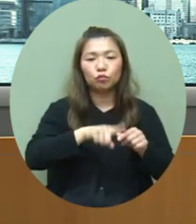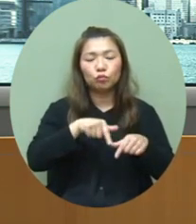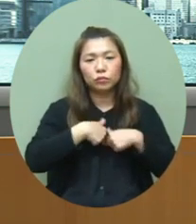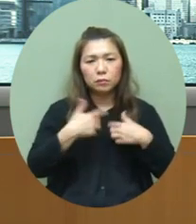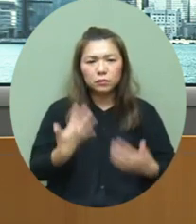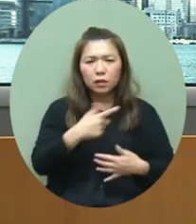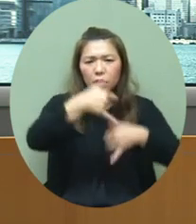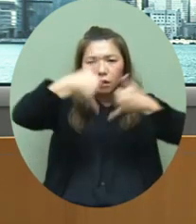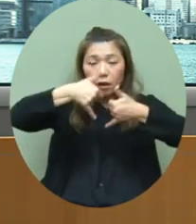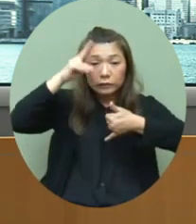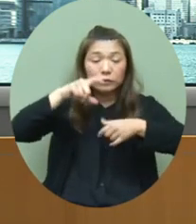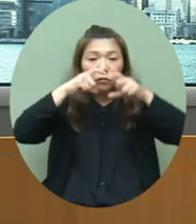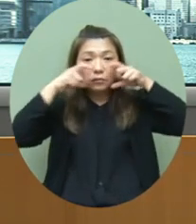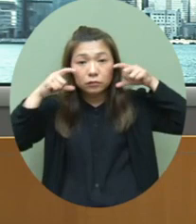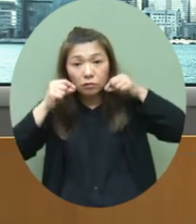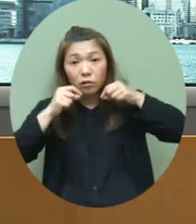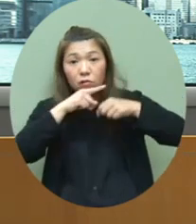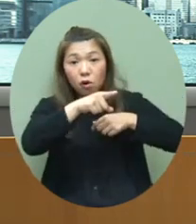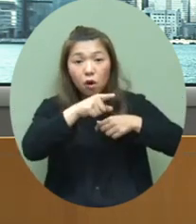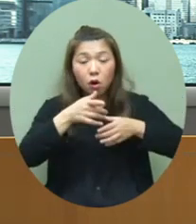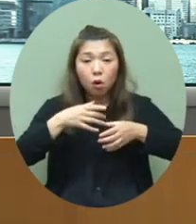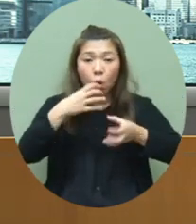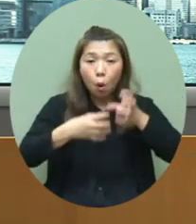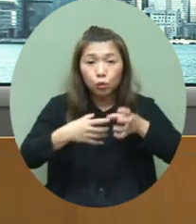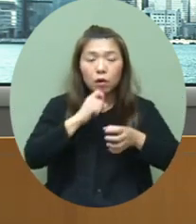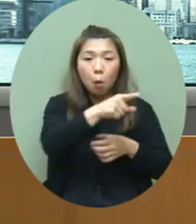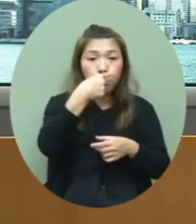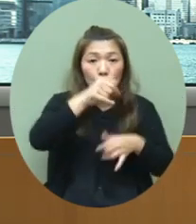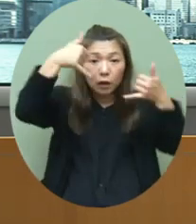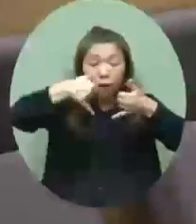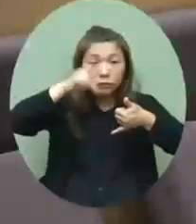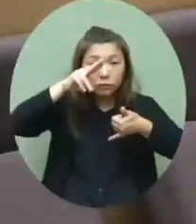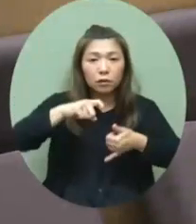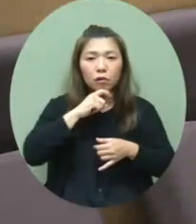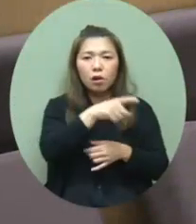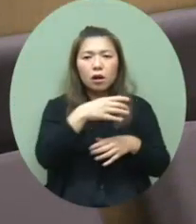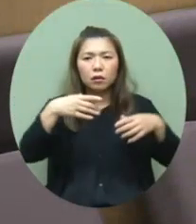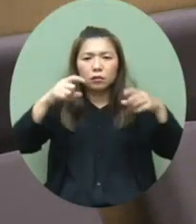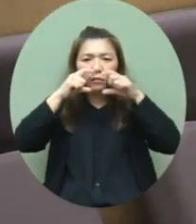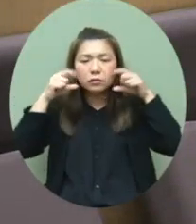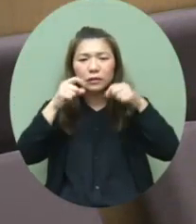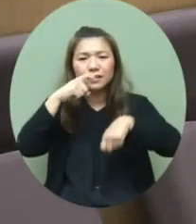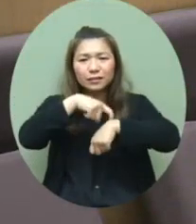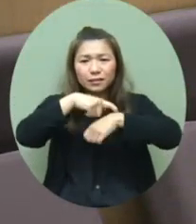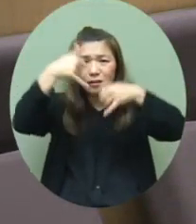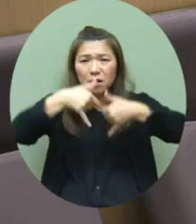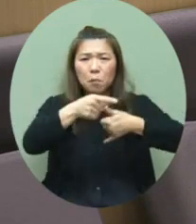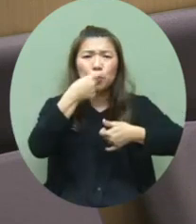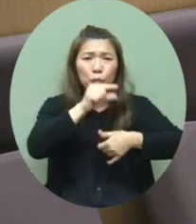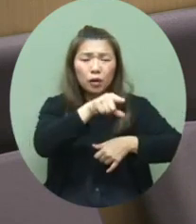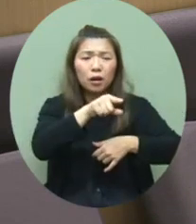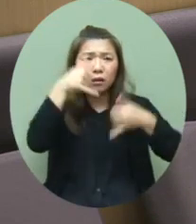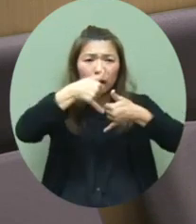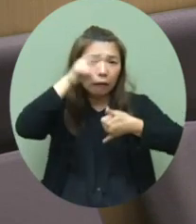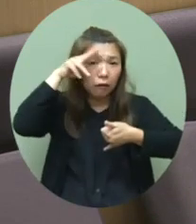係咩咧？即係譬如一齊戴口罩開會，會唔會就係、是密切接觸者咧戴口罩接觸幾長時間先係 CC 咧？同埋而家即係個